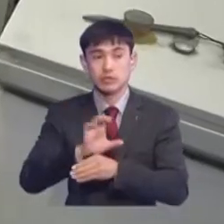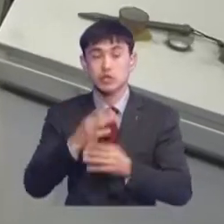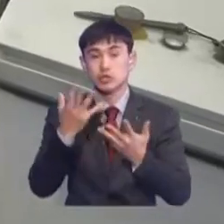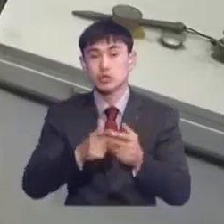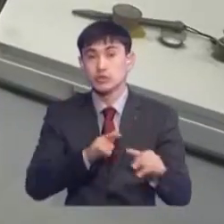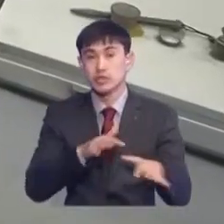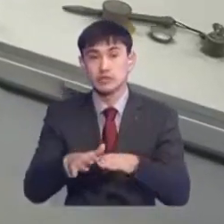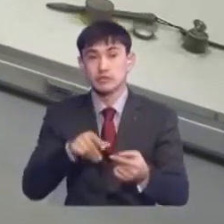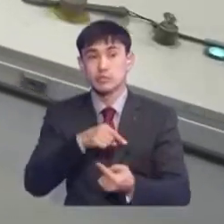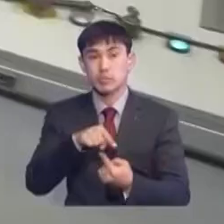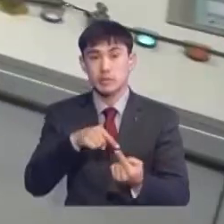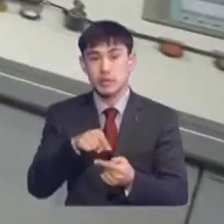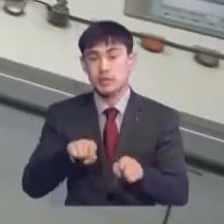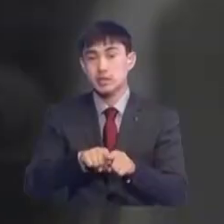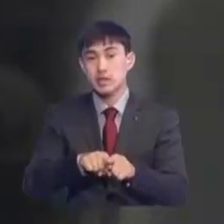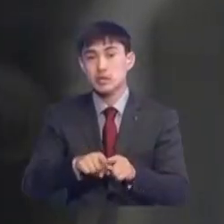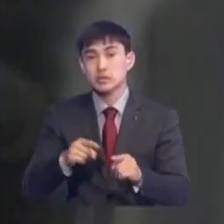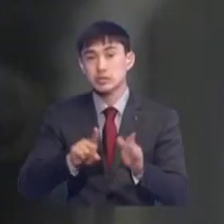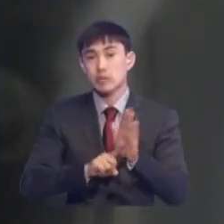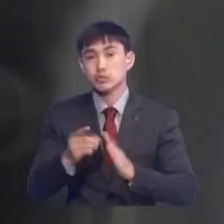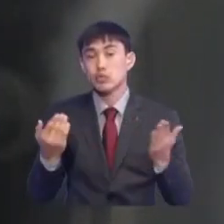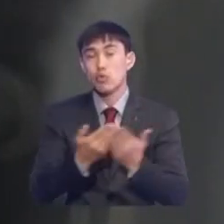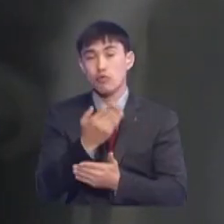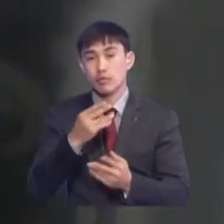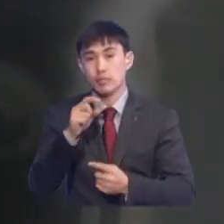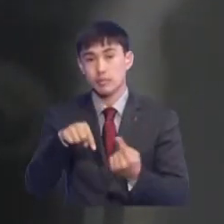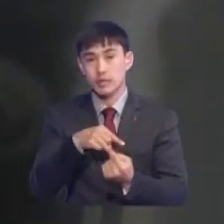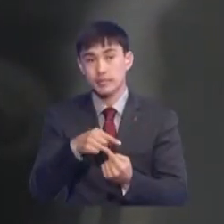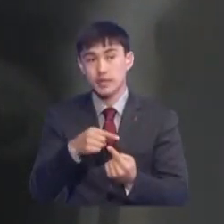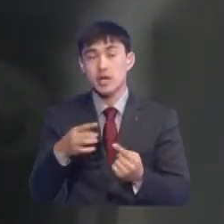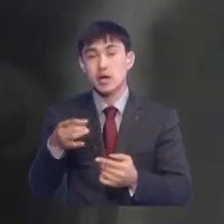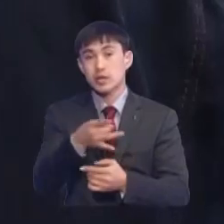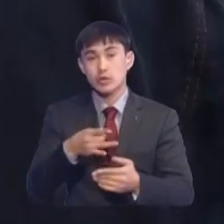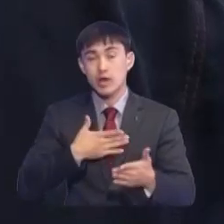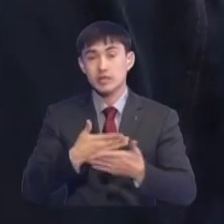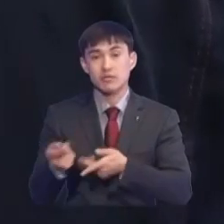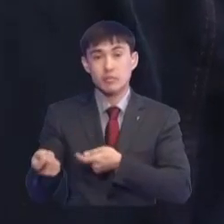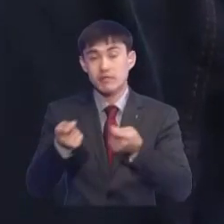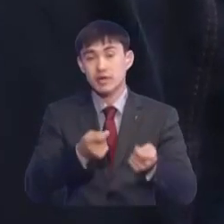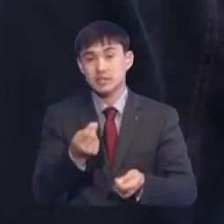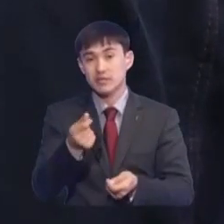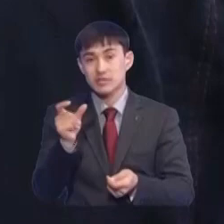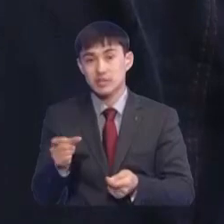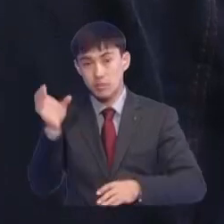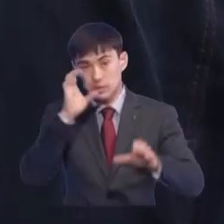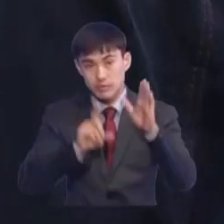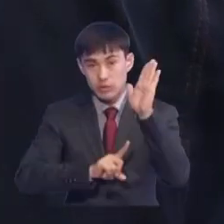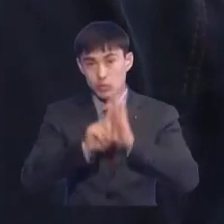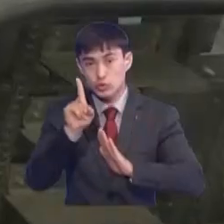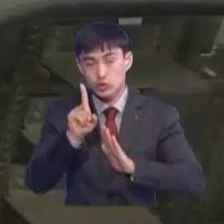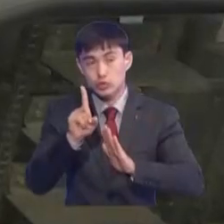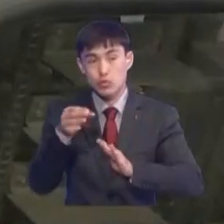счёт действующих предприятий так и благодаря запуску новых Наряду с этим в регион активно привлекаются инвестиции сначала образования области